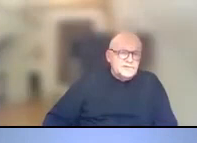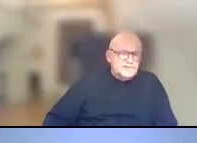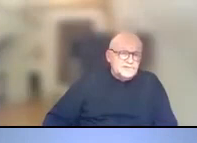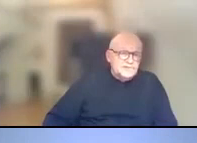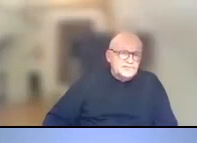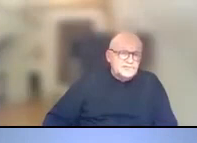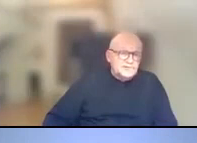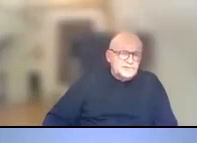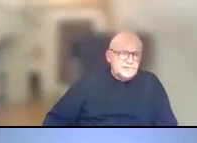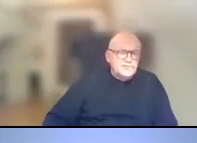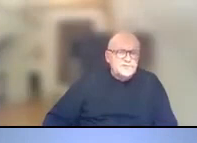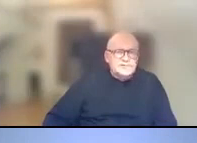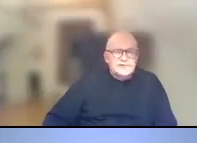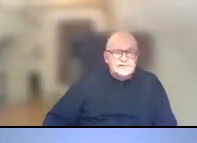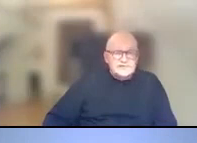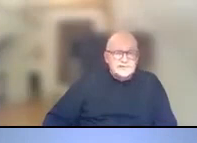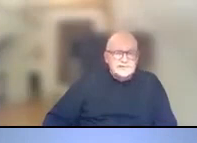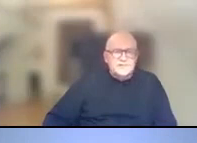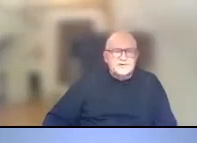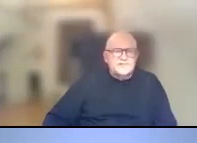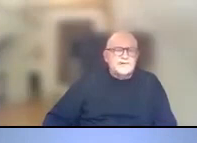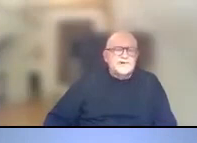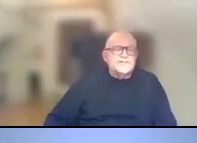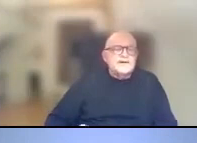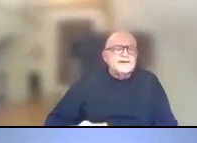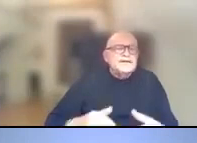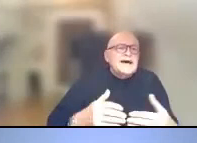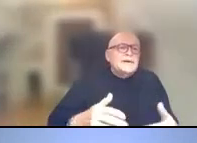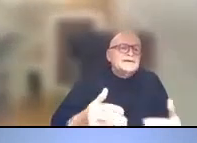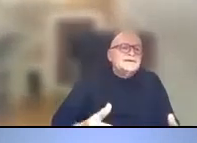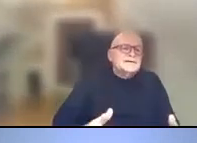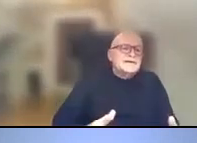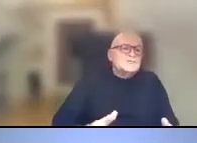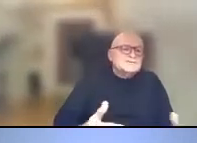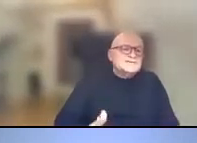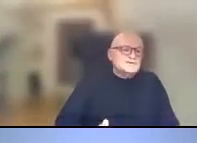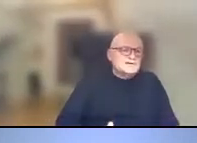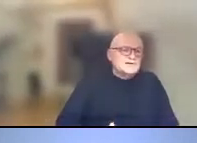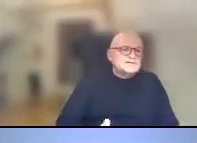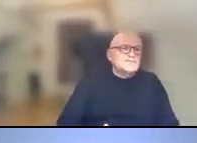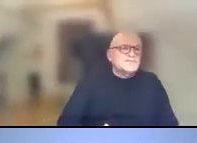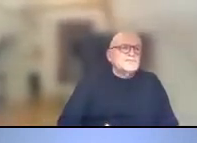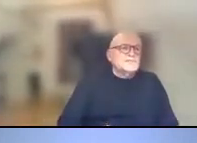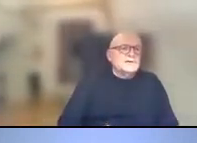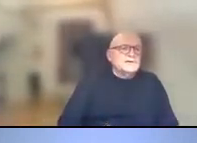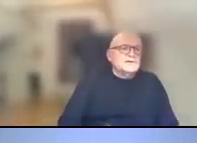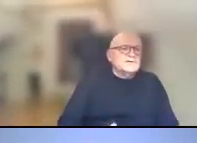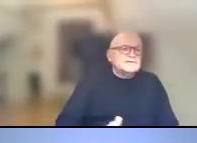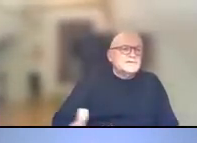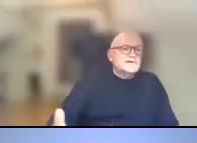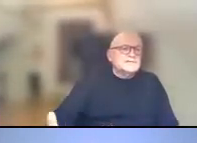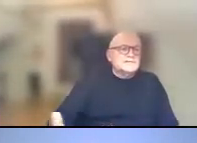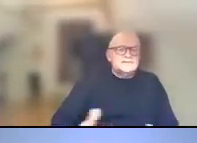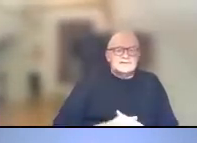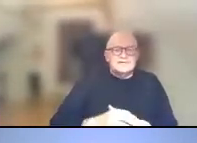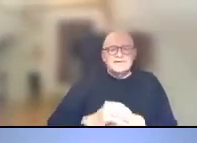reden, zumindest über den Münchner und den Essener und den Bremer Fall, haben Klinikleitungen sehr schnell, sehr früh reagiert, ganz